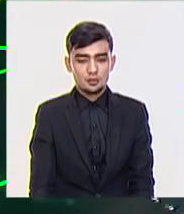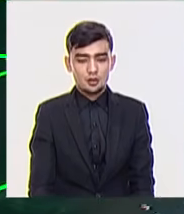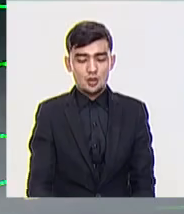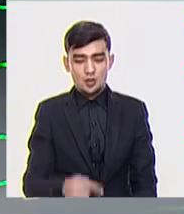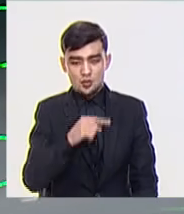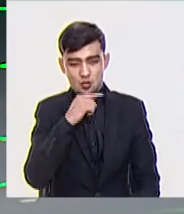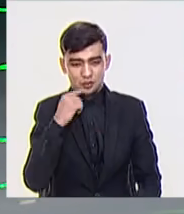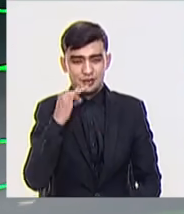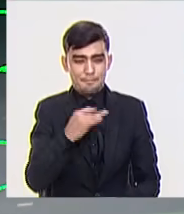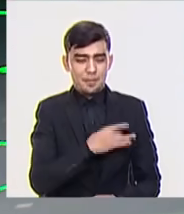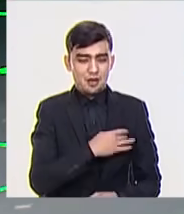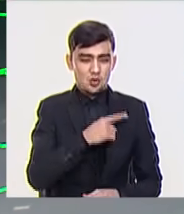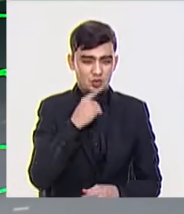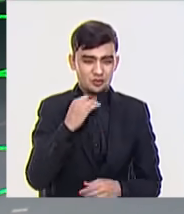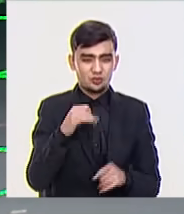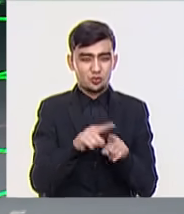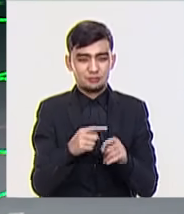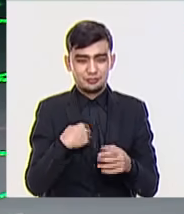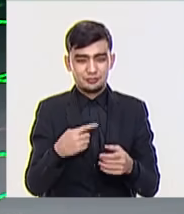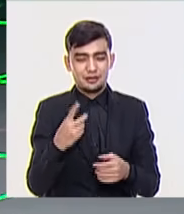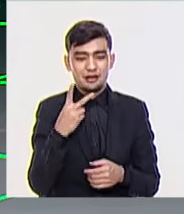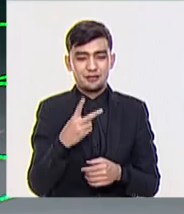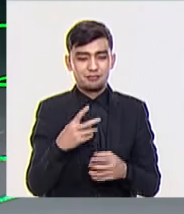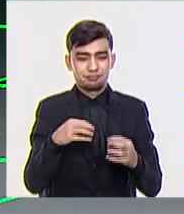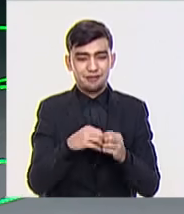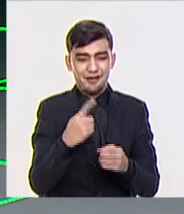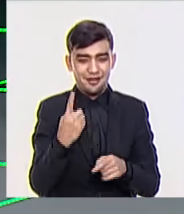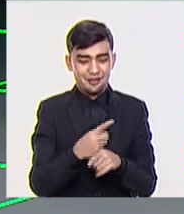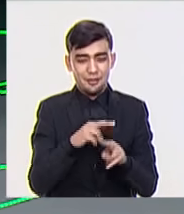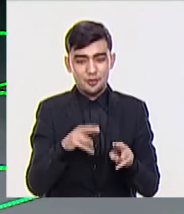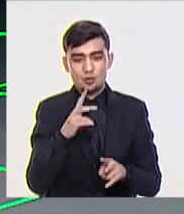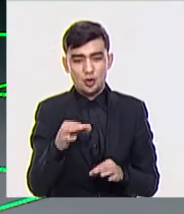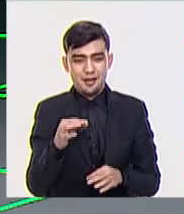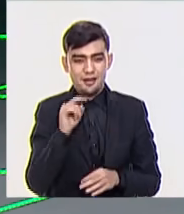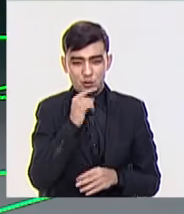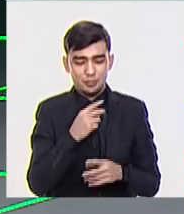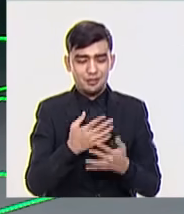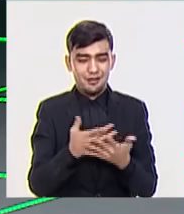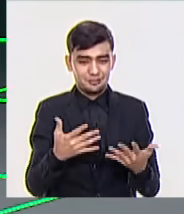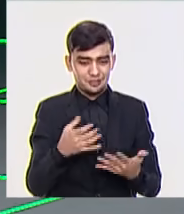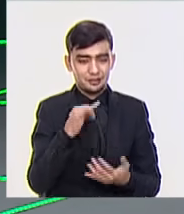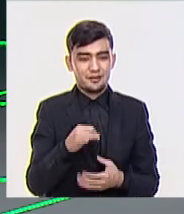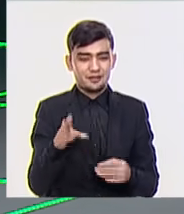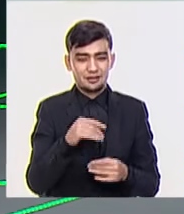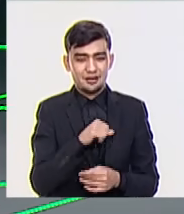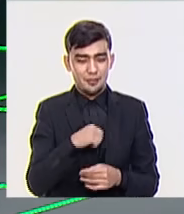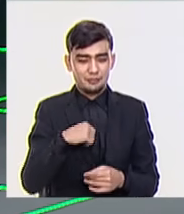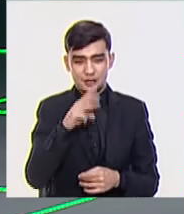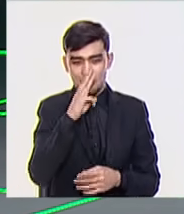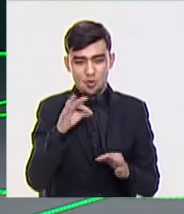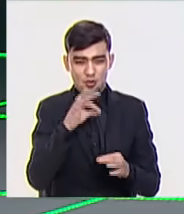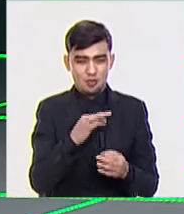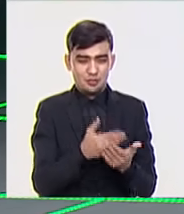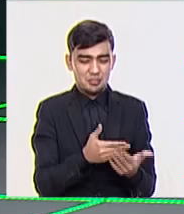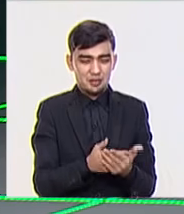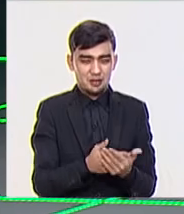Ресей һәм Белоруссиямен бір одақта болсақ та экономикалық өсіміміз әртүрлі. Бәрін түгендемей-ақ ең төменгі айлық көрсеткішті мысал